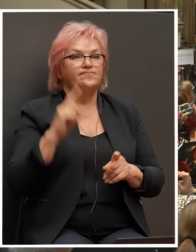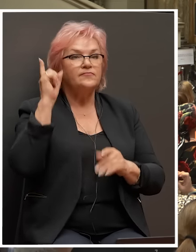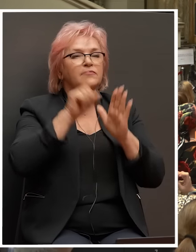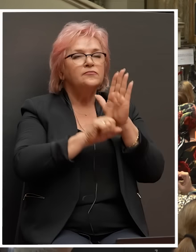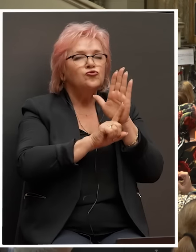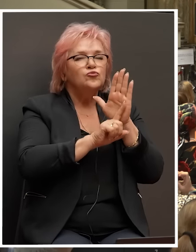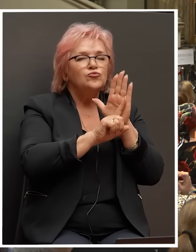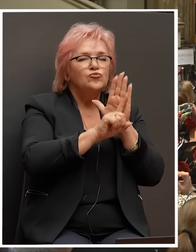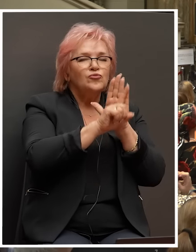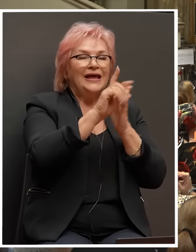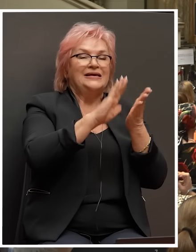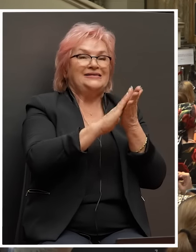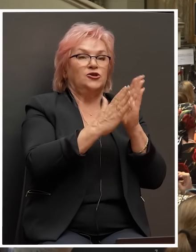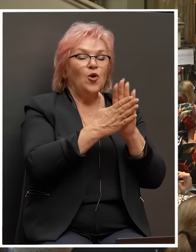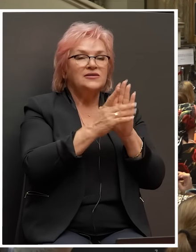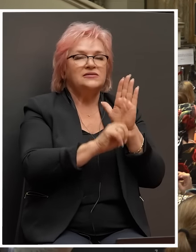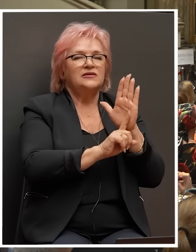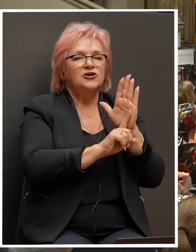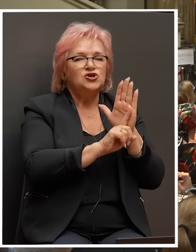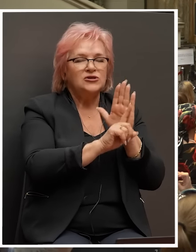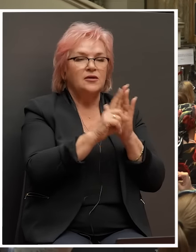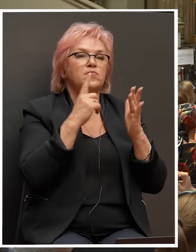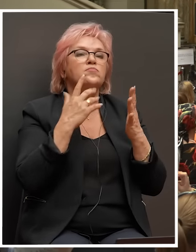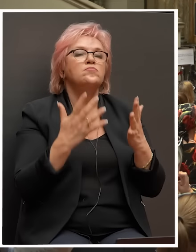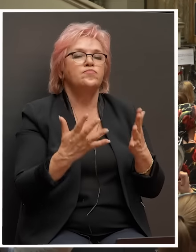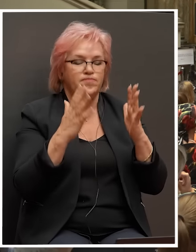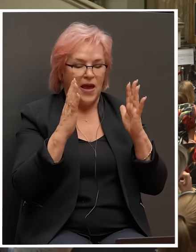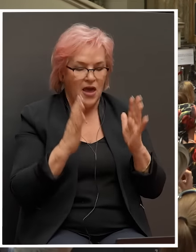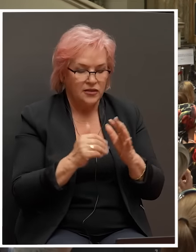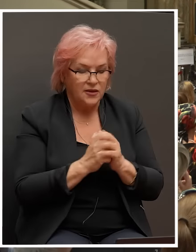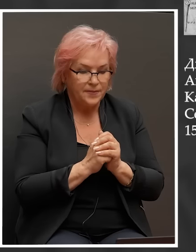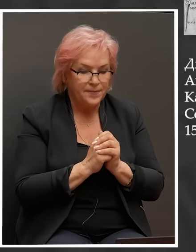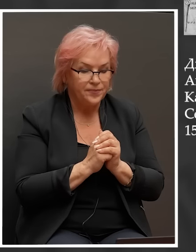начинаем. Ситуация, в общем, понятна.